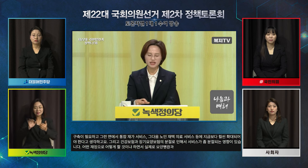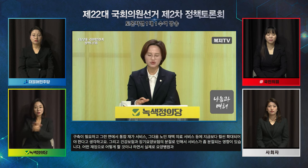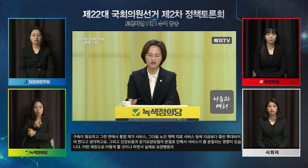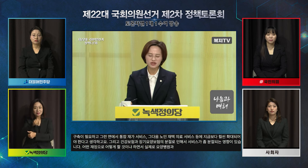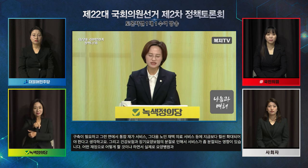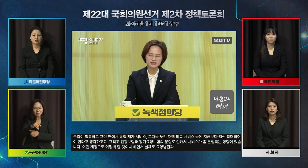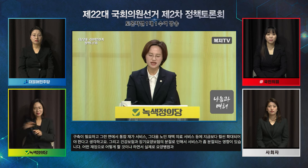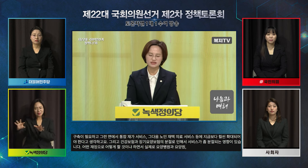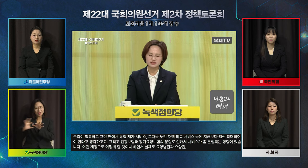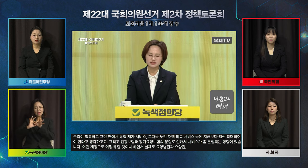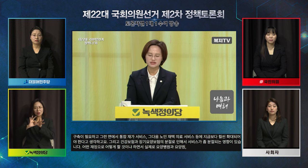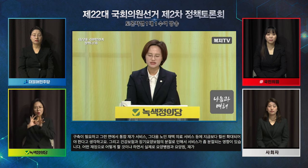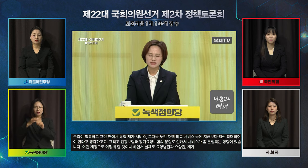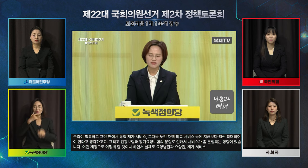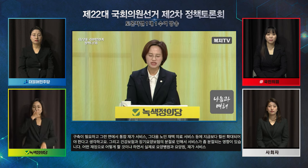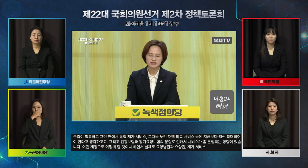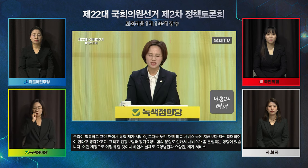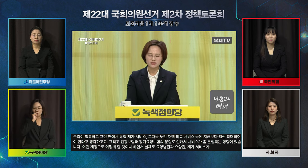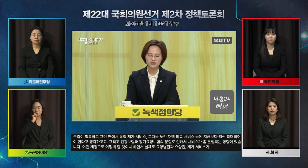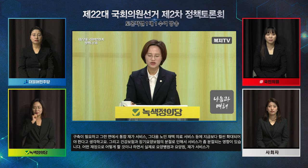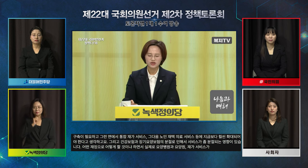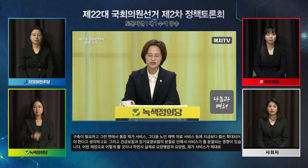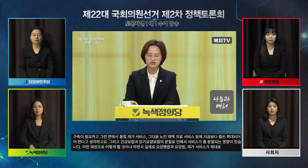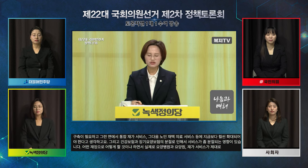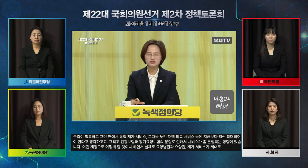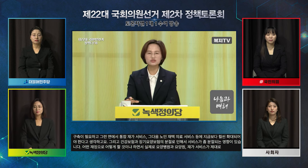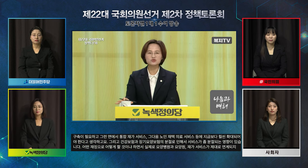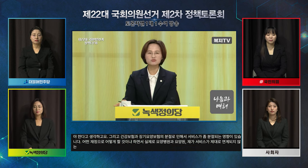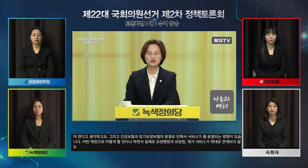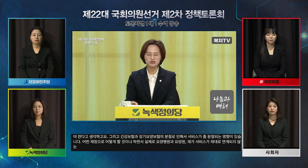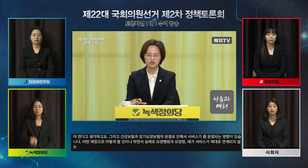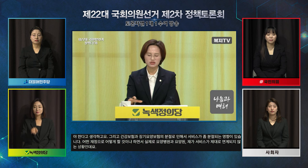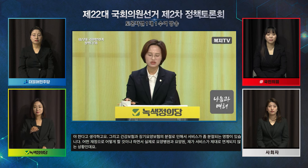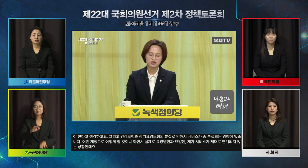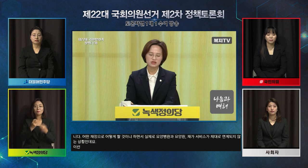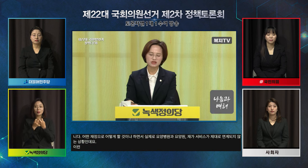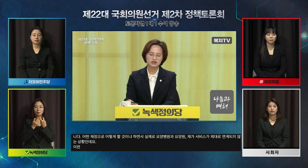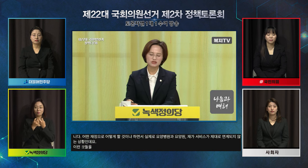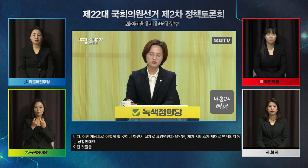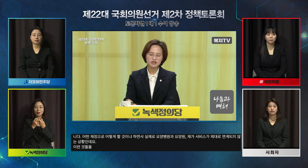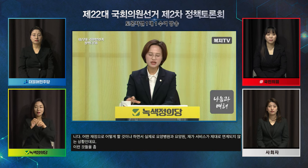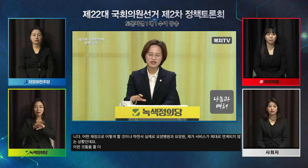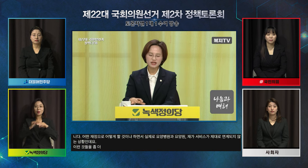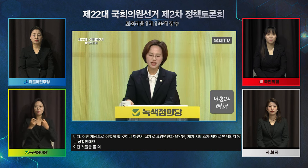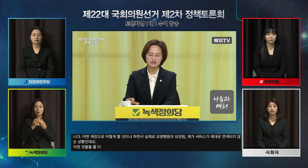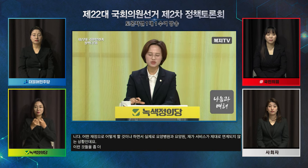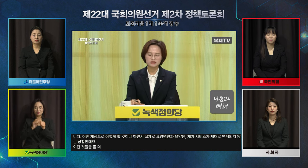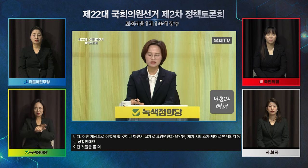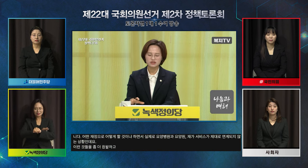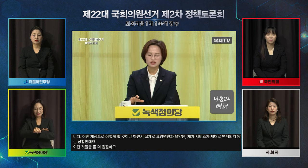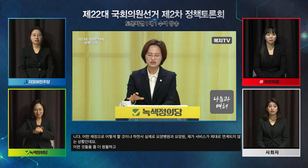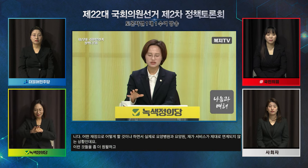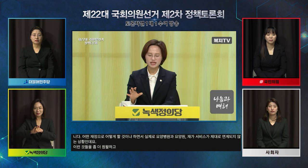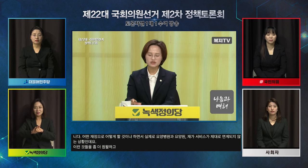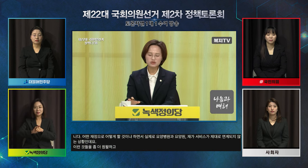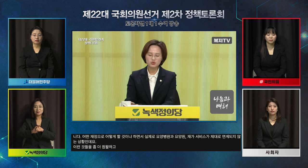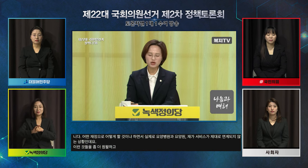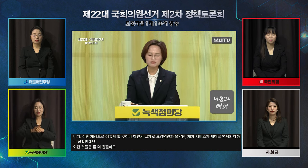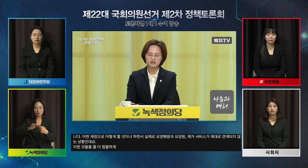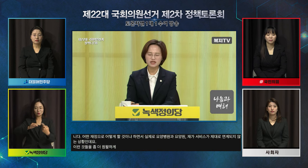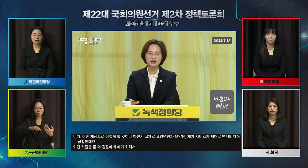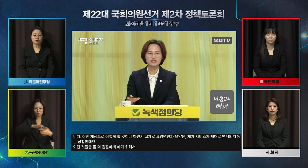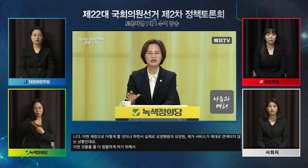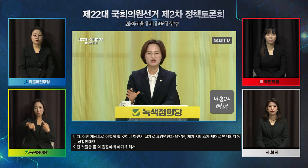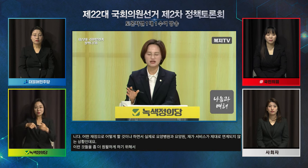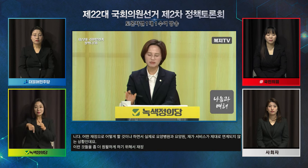간에 제대로 연계되지 않는 상황인데요. 이런 것들을 좀 더 원활하게 하기 위해서 재적응